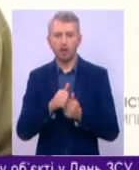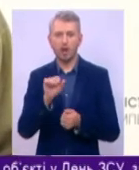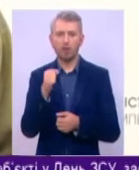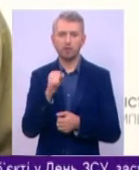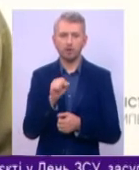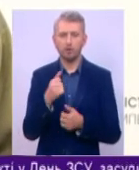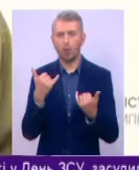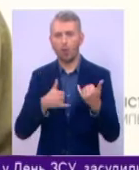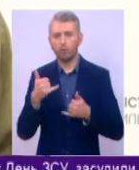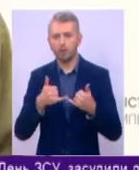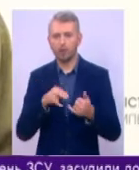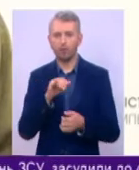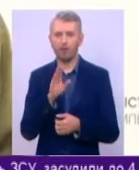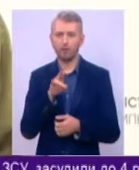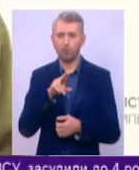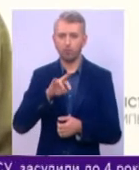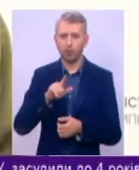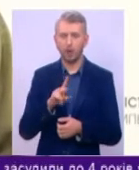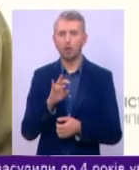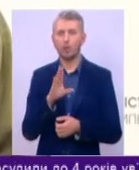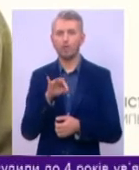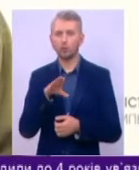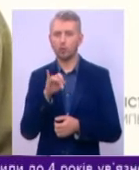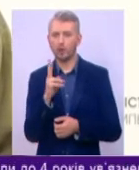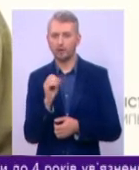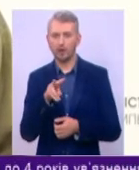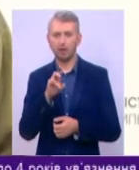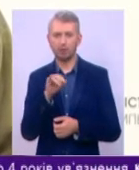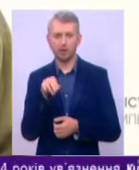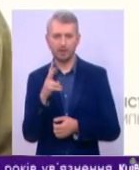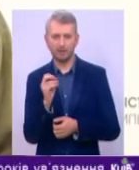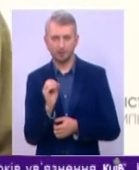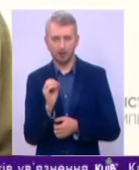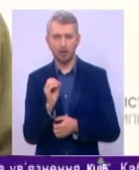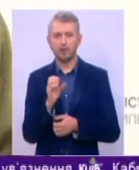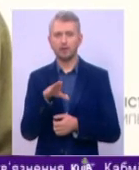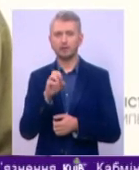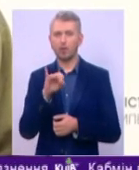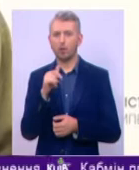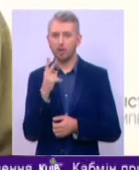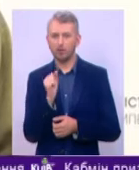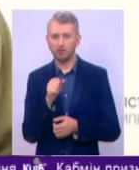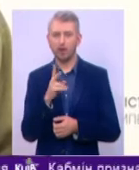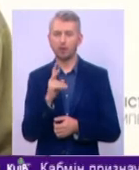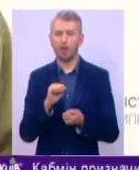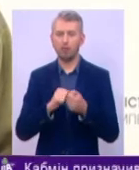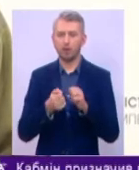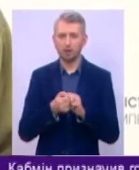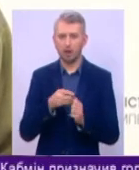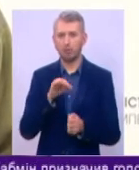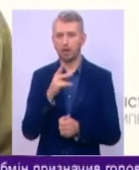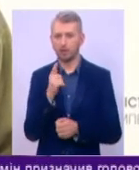Опитного, Павлополя, Новотроїцького, Лебединського, Старогнатівки, Кам'янки, Талаківки, Мар'їнки,